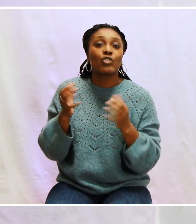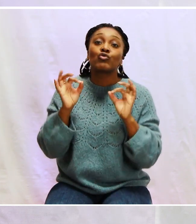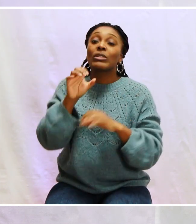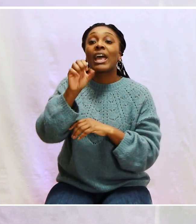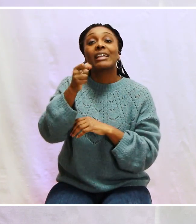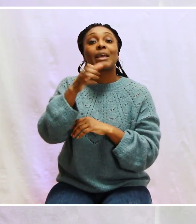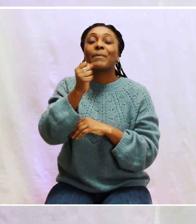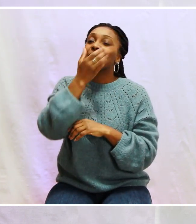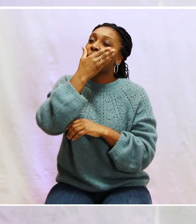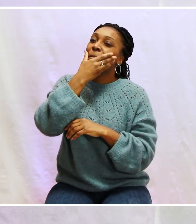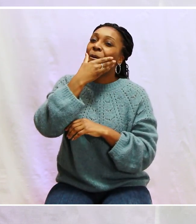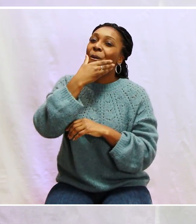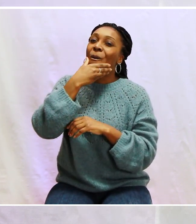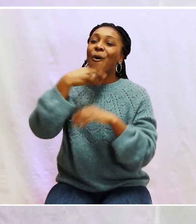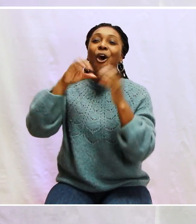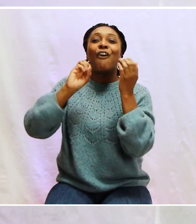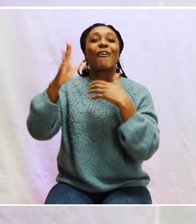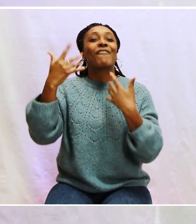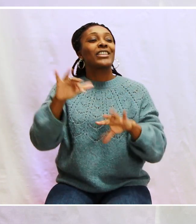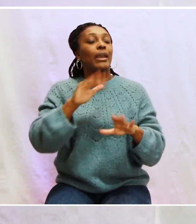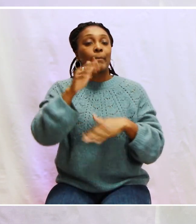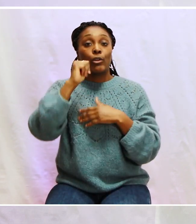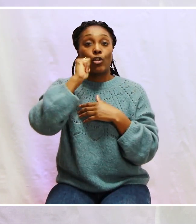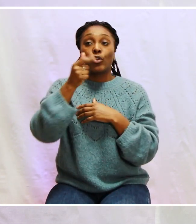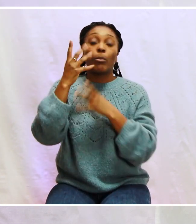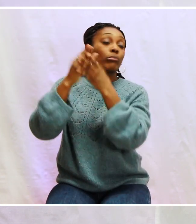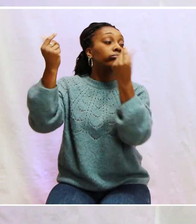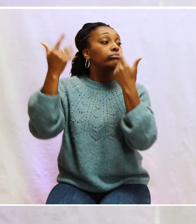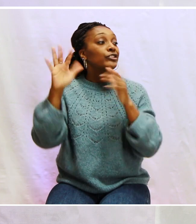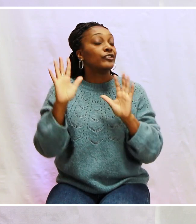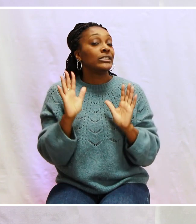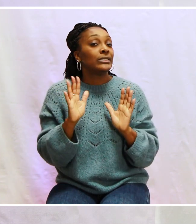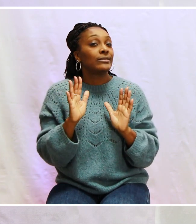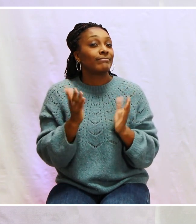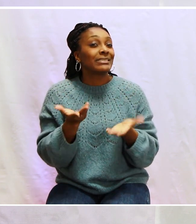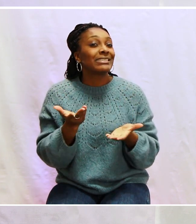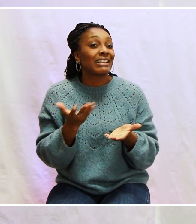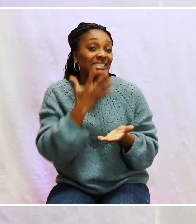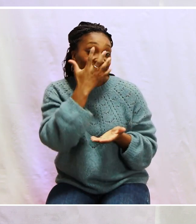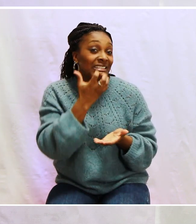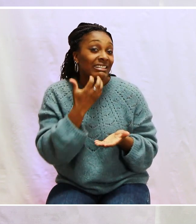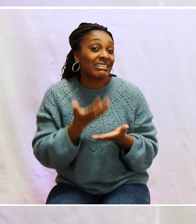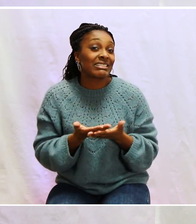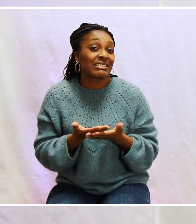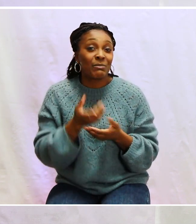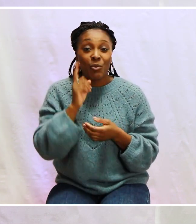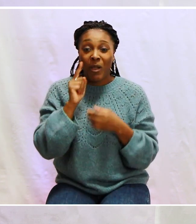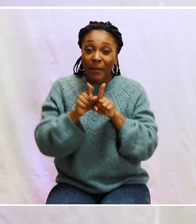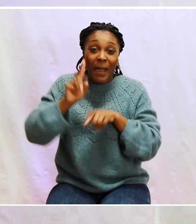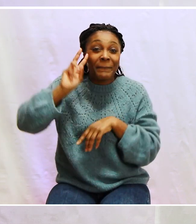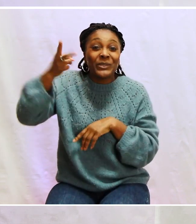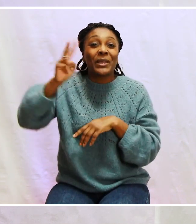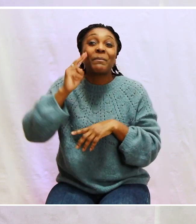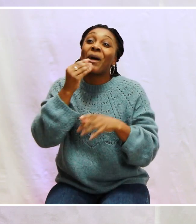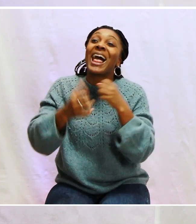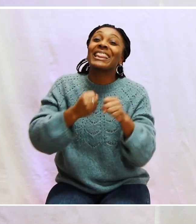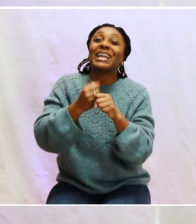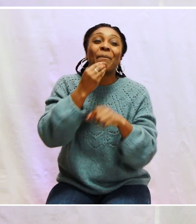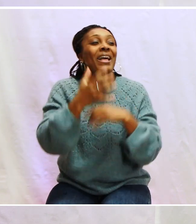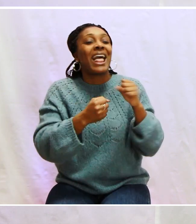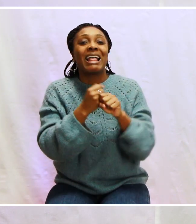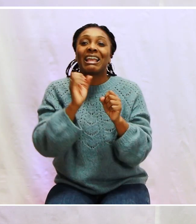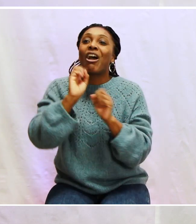SMS que tu envoies et puis le lendemain, tu as déjà oublié qui c'était? C'est triste parfois, parce qu'on rentre dans des habitudes. Je dis